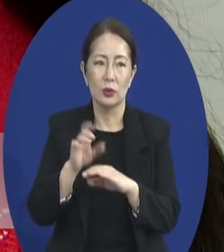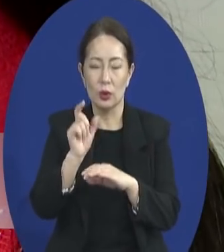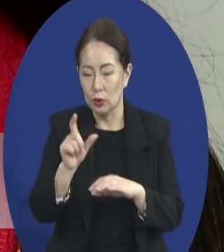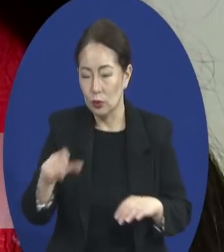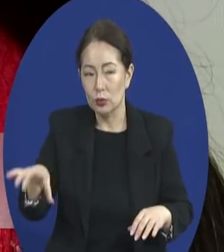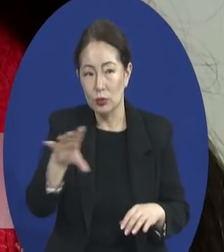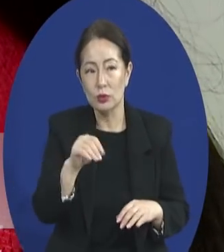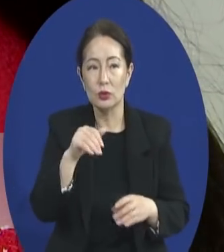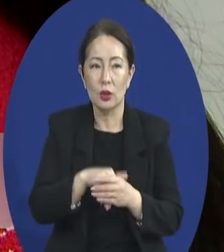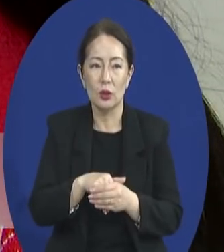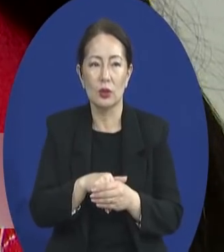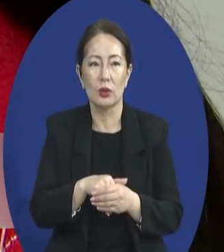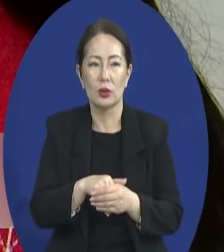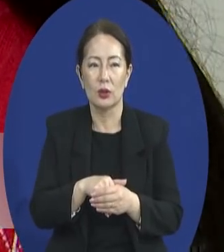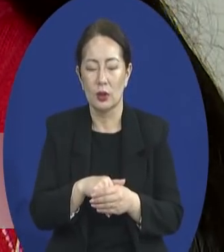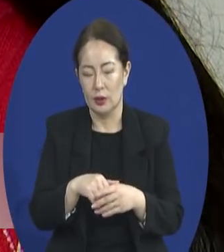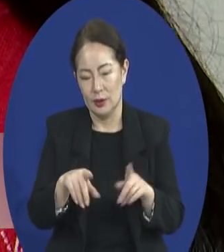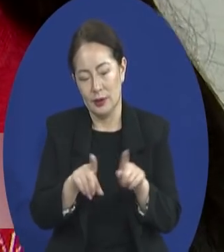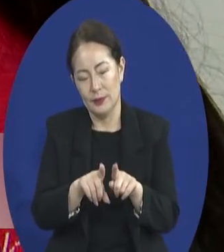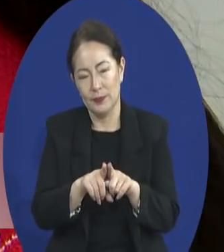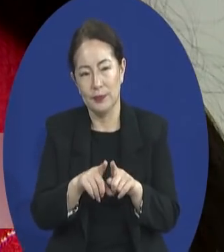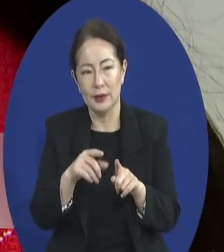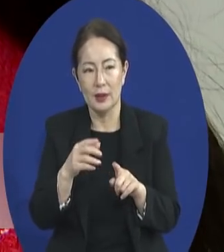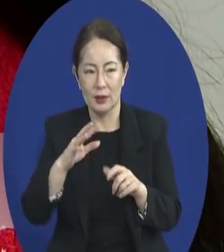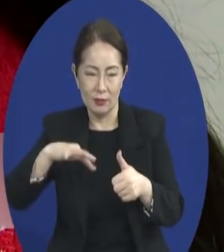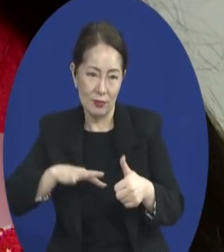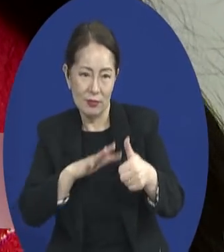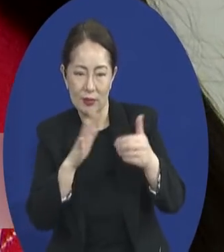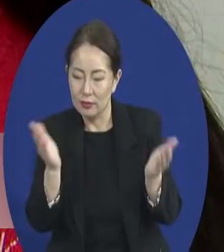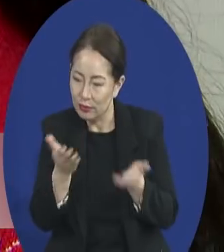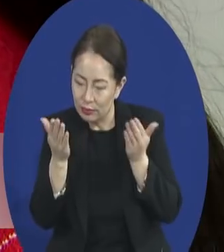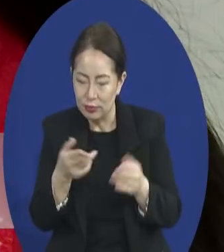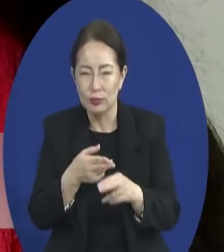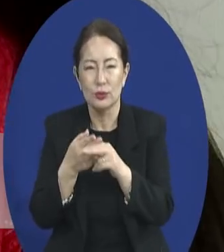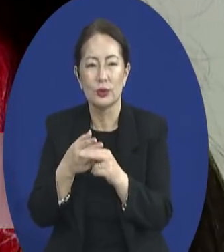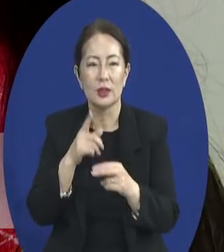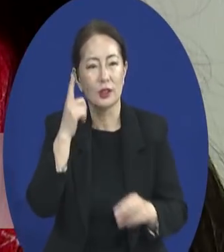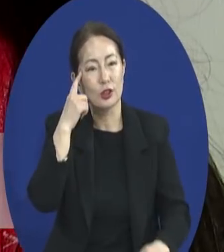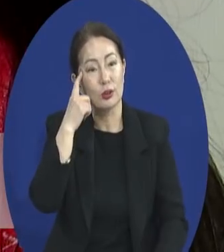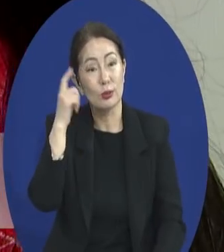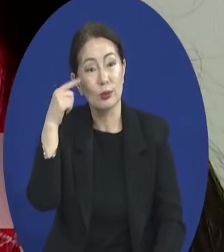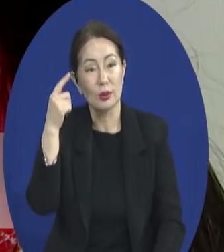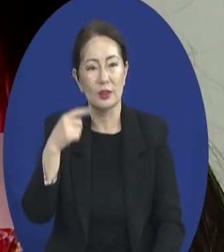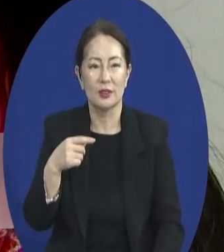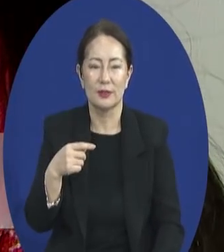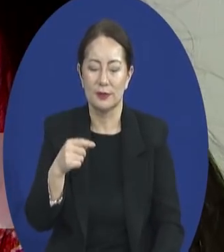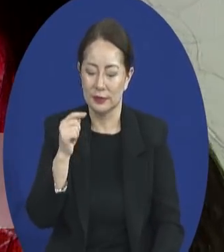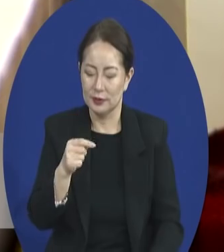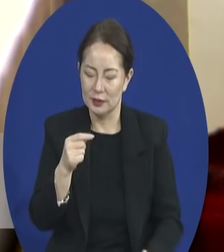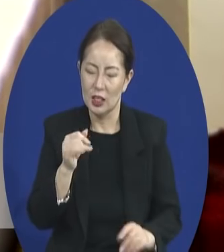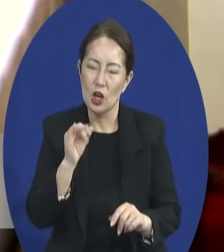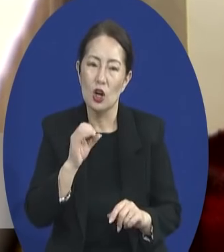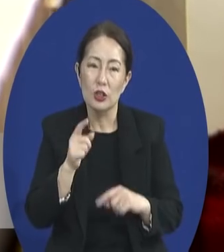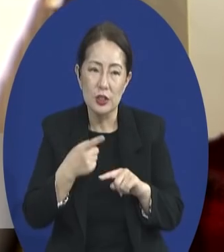хүмүүст нь бас нэг айтайхан туг нь болоод ингээд намраад яваасаа гэж бодох одоо тэр үүднээс өшөө л